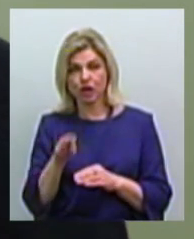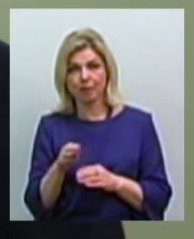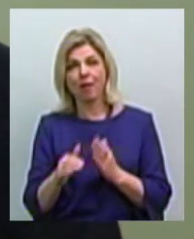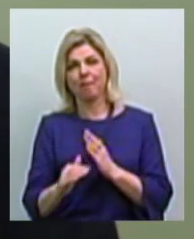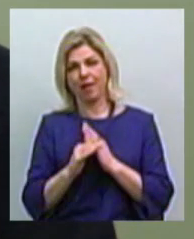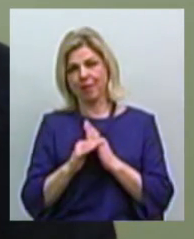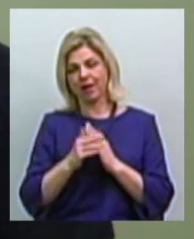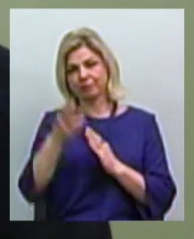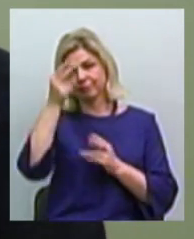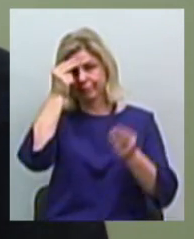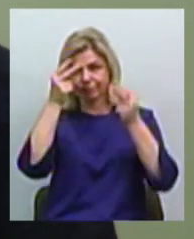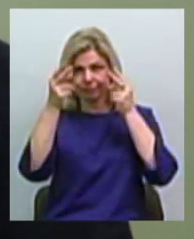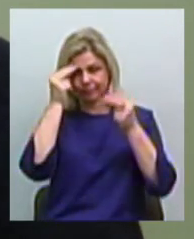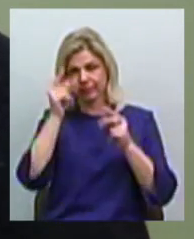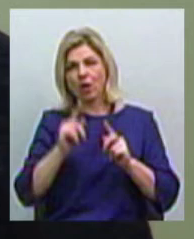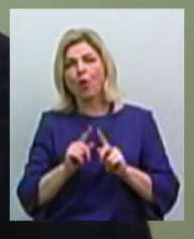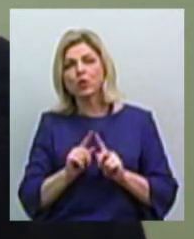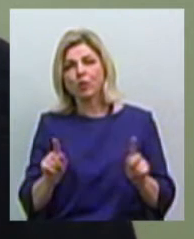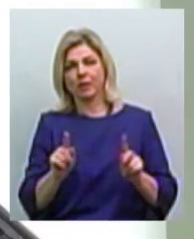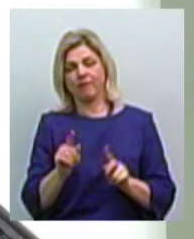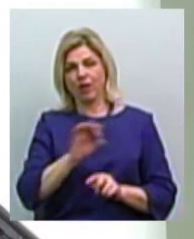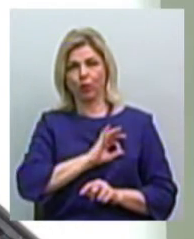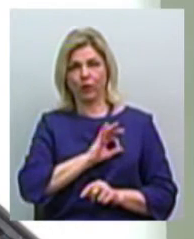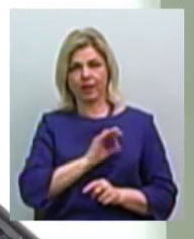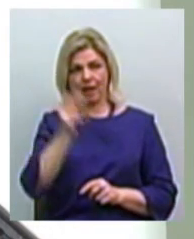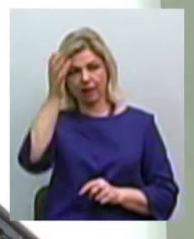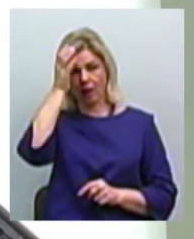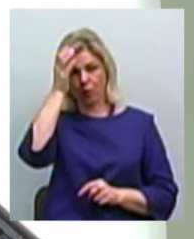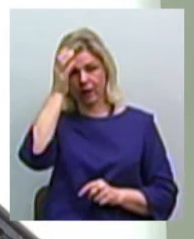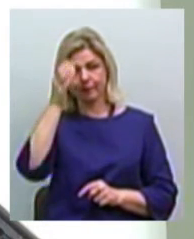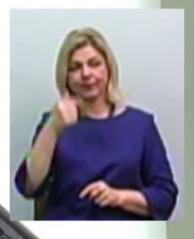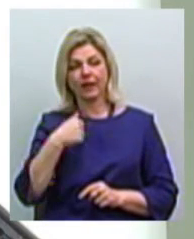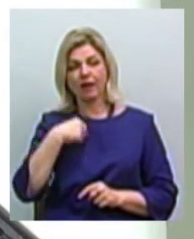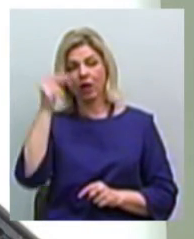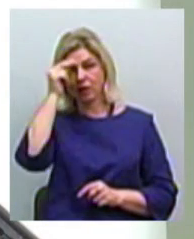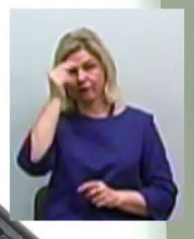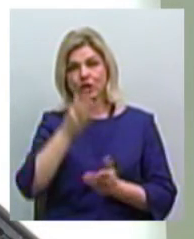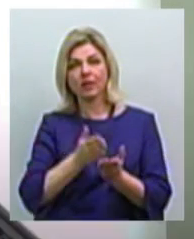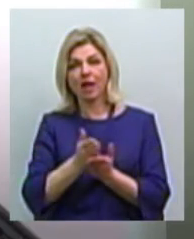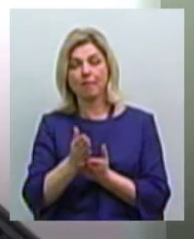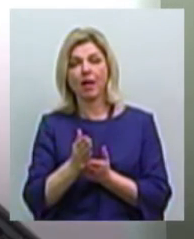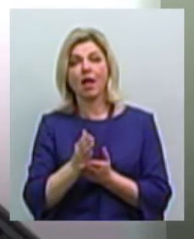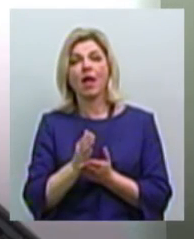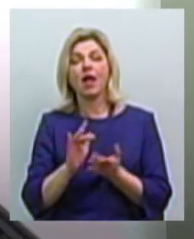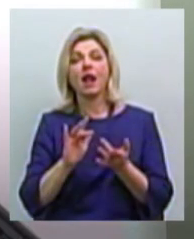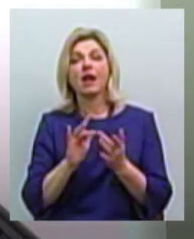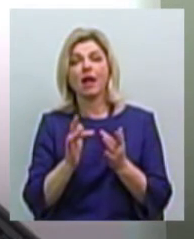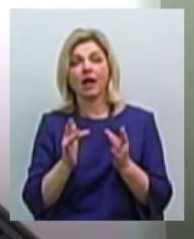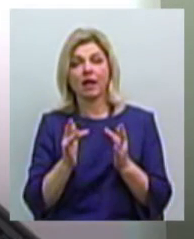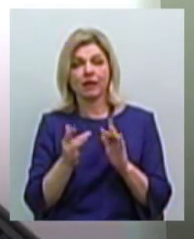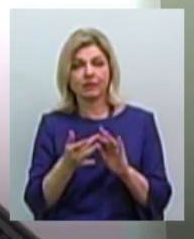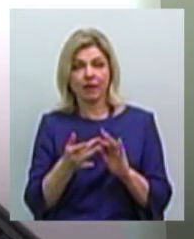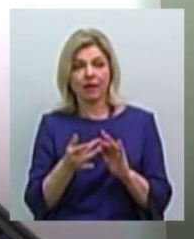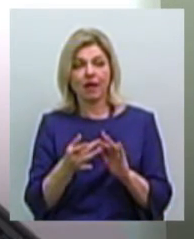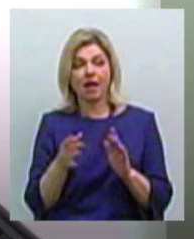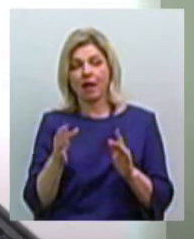опанувати особливості юридичної науки. Я навчаюся з напрямом електроніка, і для мене це